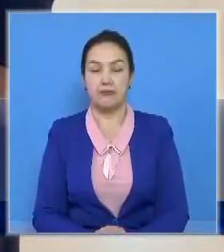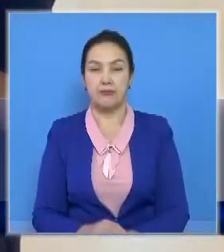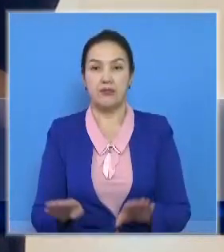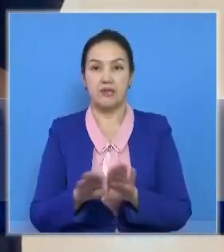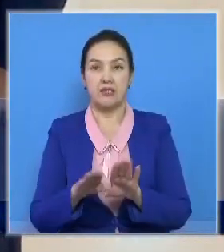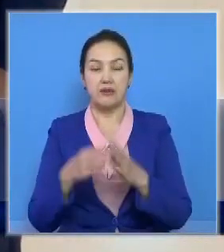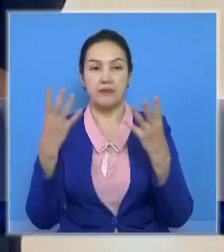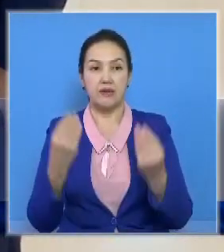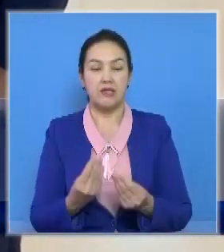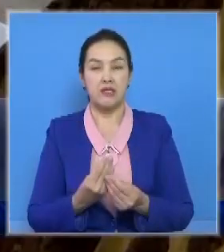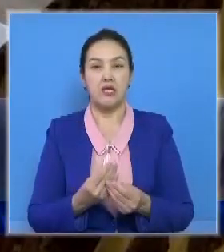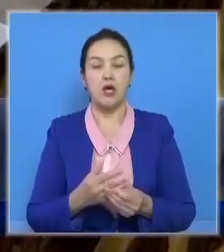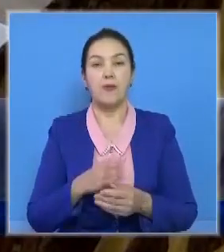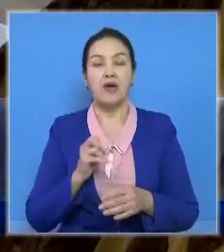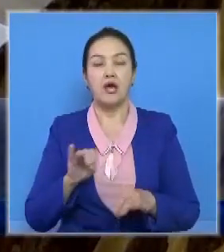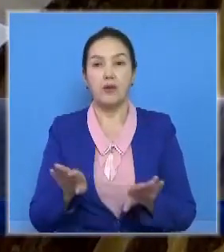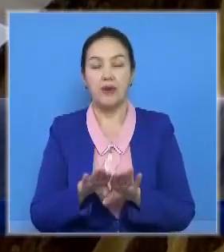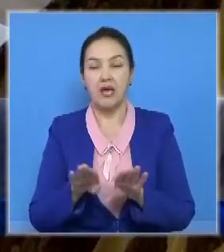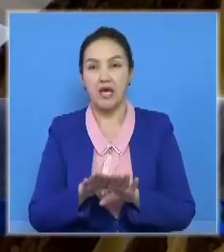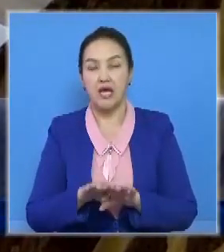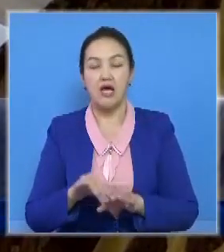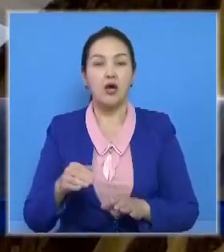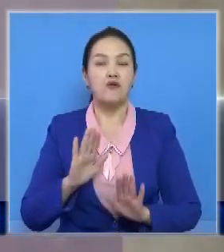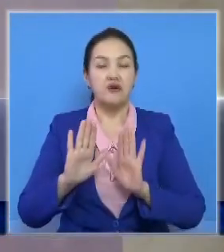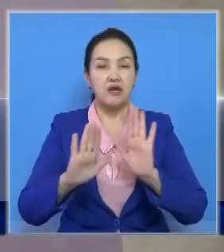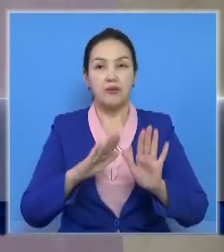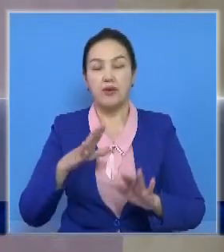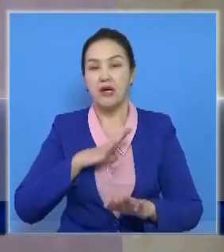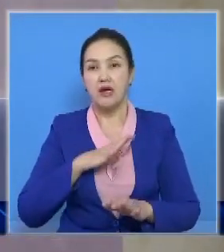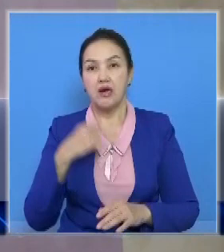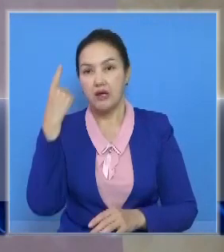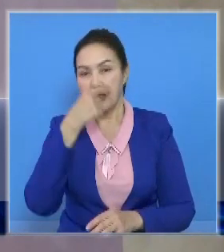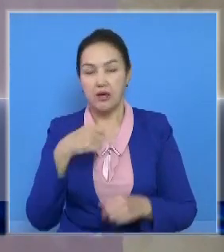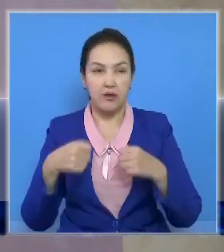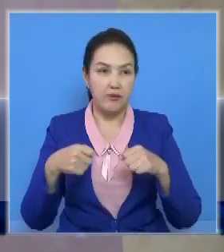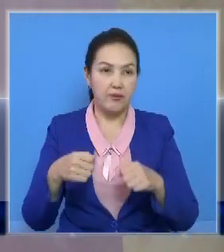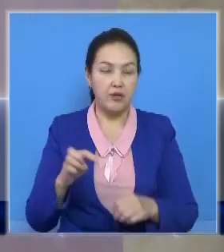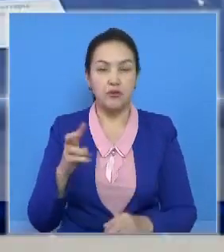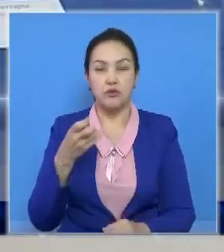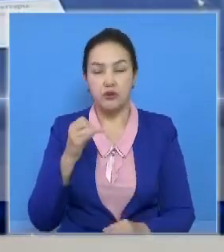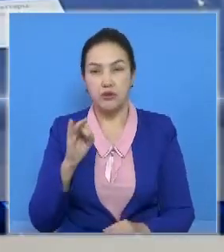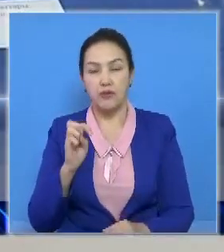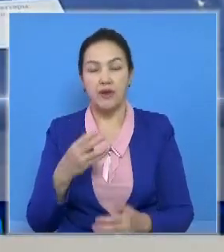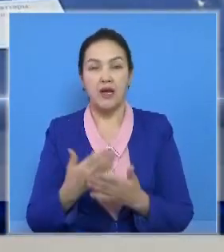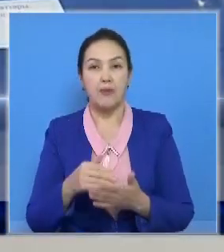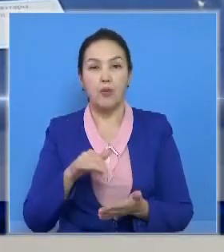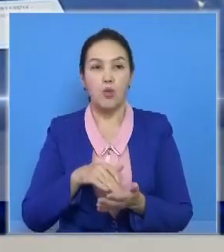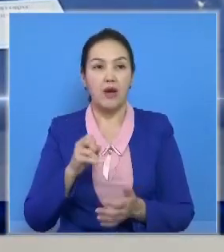Также в этот день прошла научная конференция и фотовыставка, на которой были представлены личные вещи Нурсулу Топаловой. Это